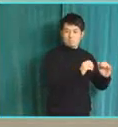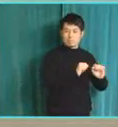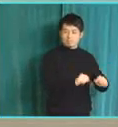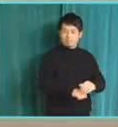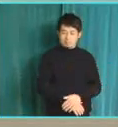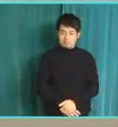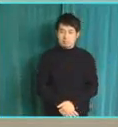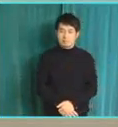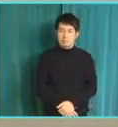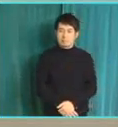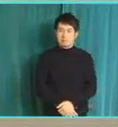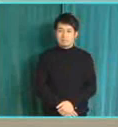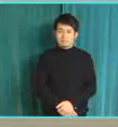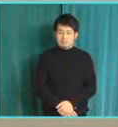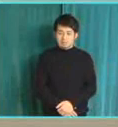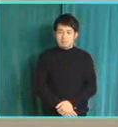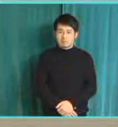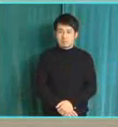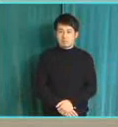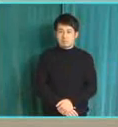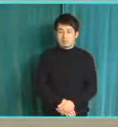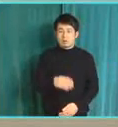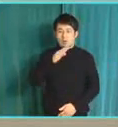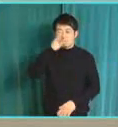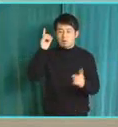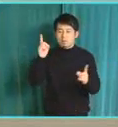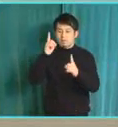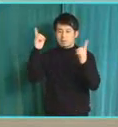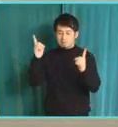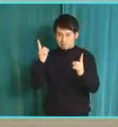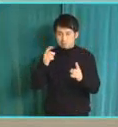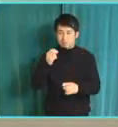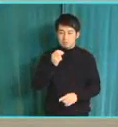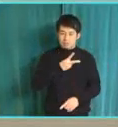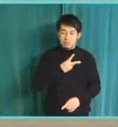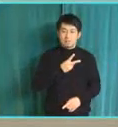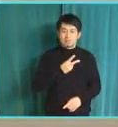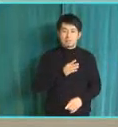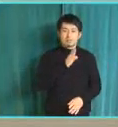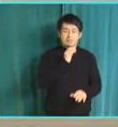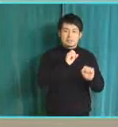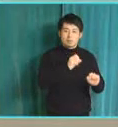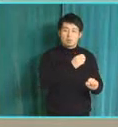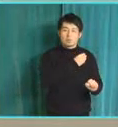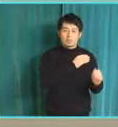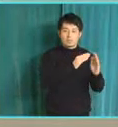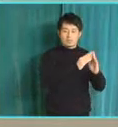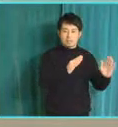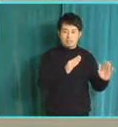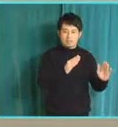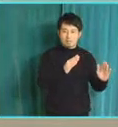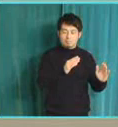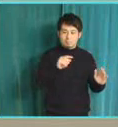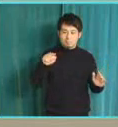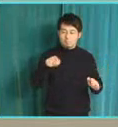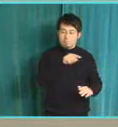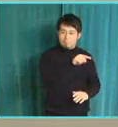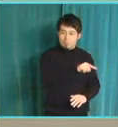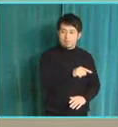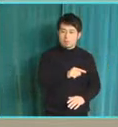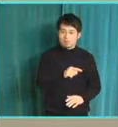ですね。で、割とその楽しいフェスティバルなので、楽しい雰囲気でやってるんですけども、やってることは結構固いことが多く